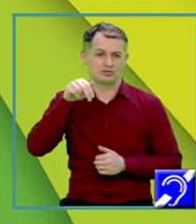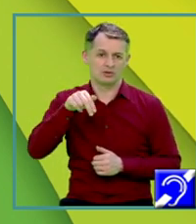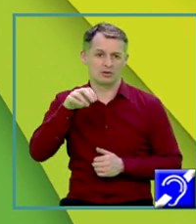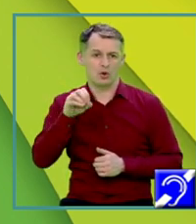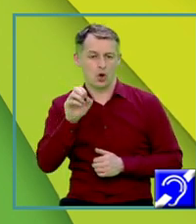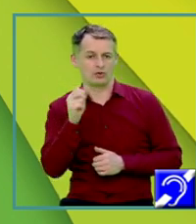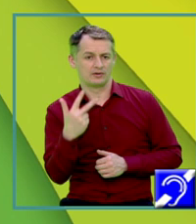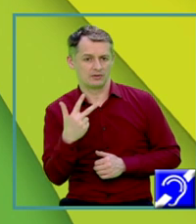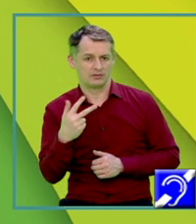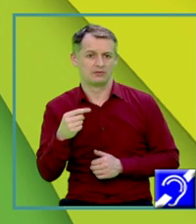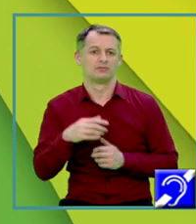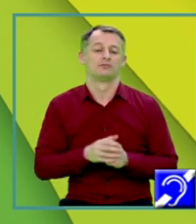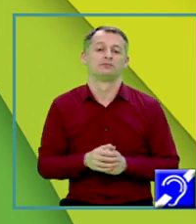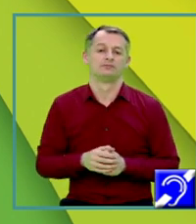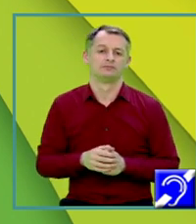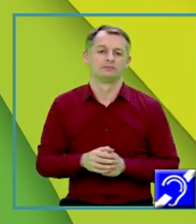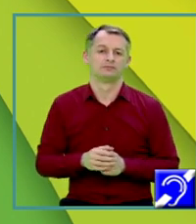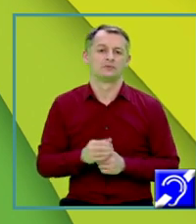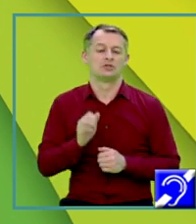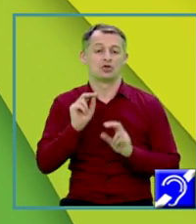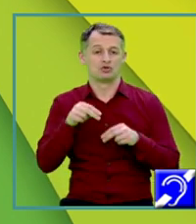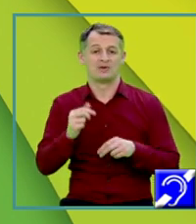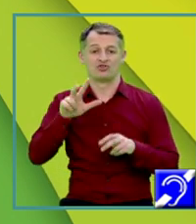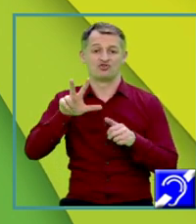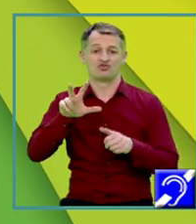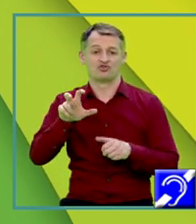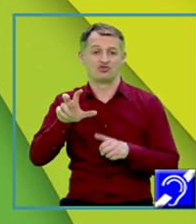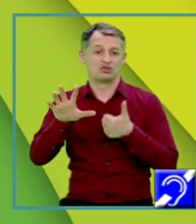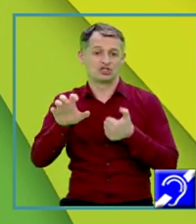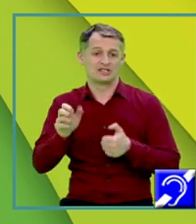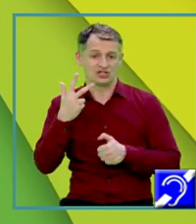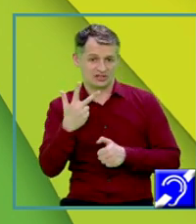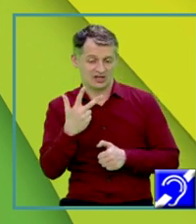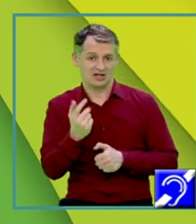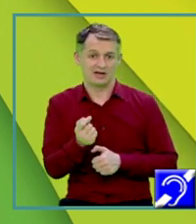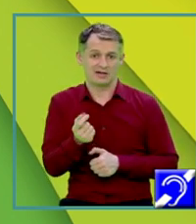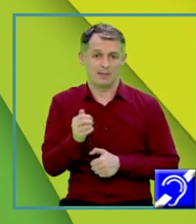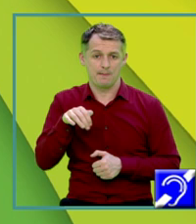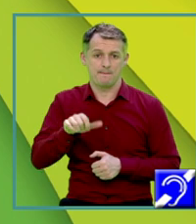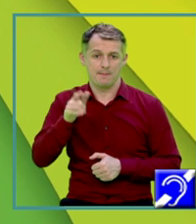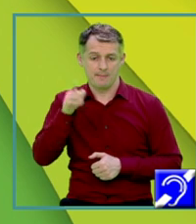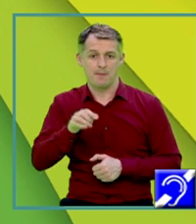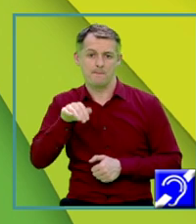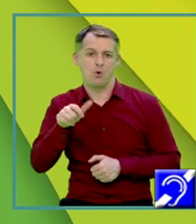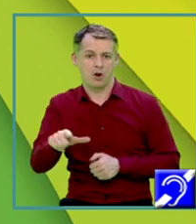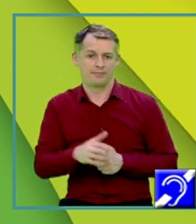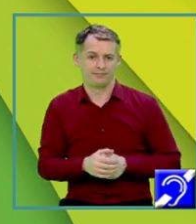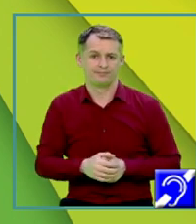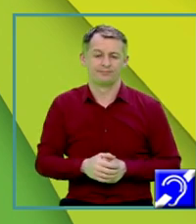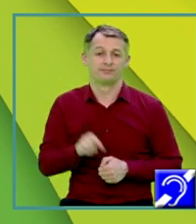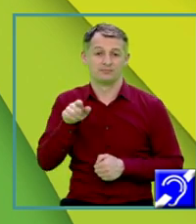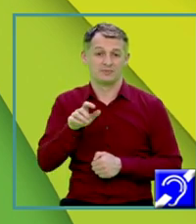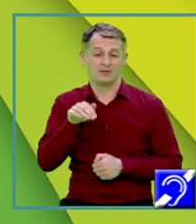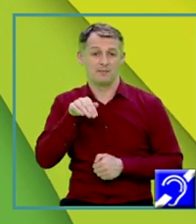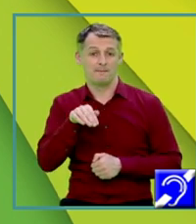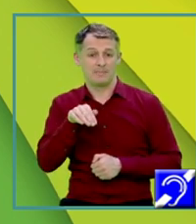grame per mol, folosim formula masa în grame este egală cu numărul de